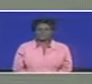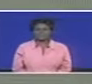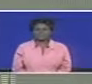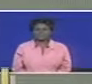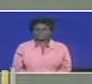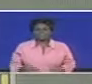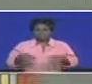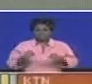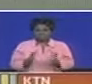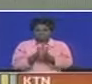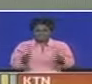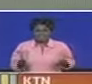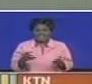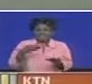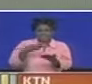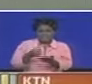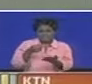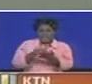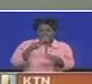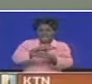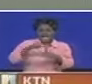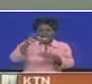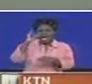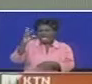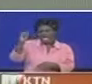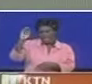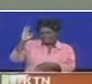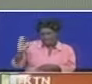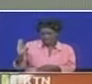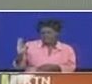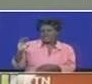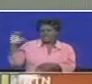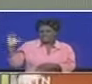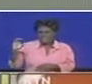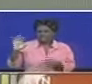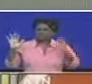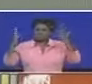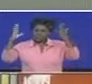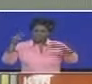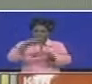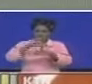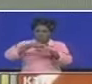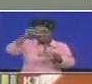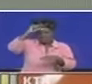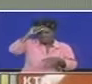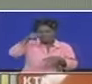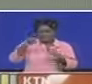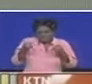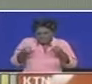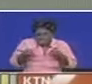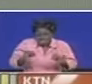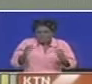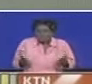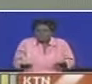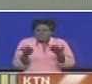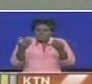Mkurugenzi mkuu wa hazina ya fedha ya kimataifa IMF Christine Lagarde amepongeza serikali ya Kenya kwa juhudi zake za